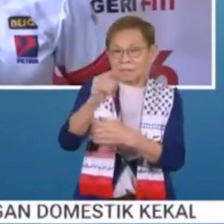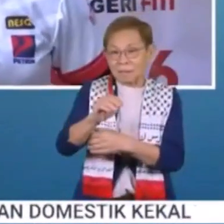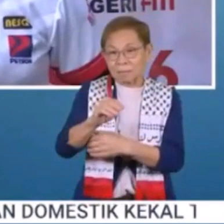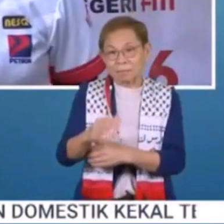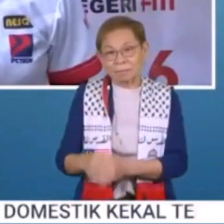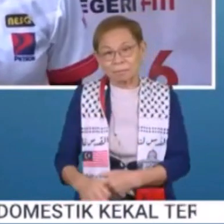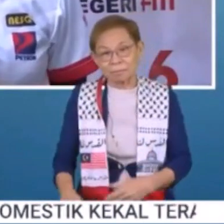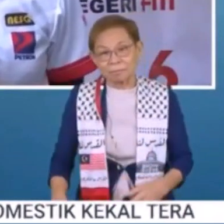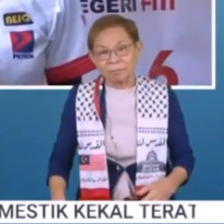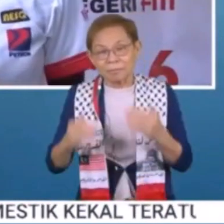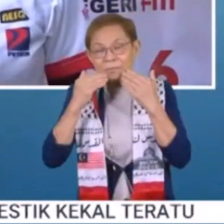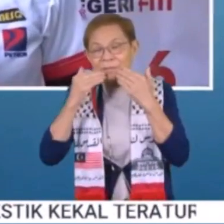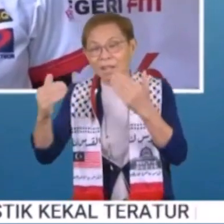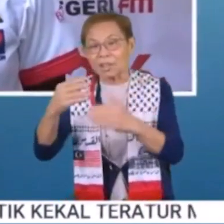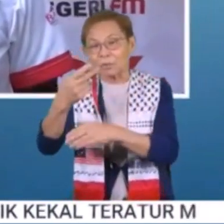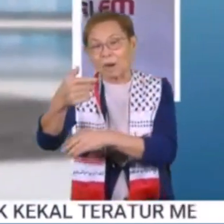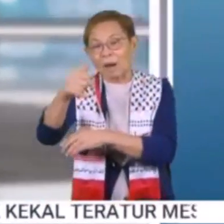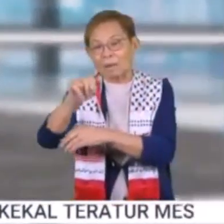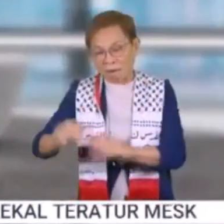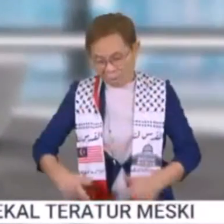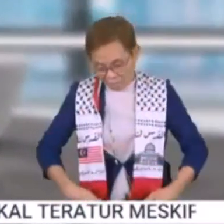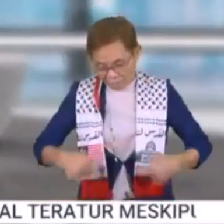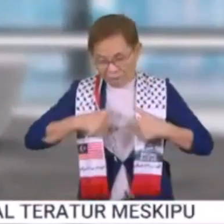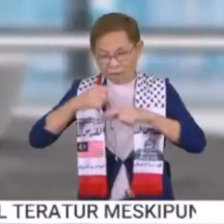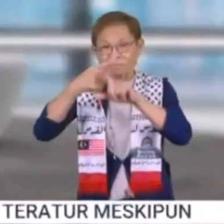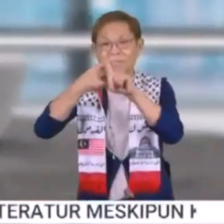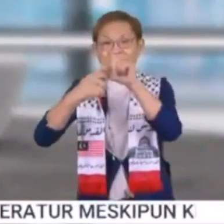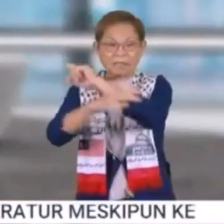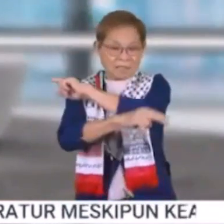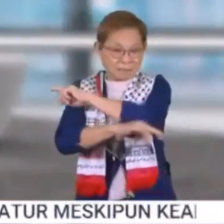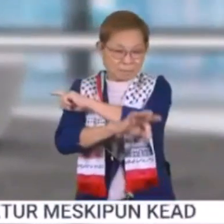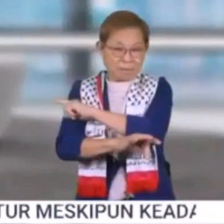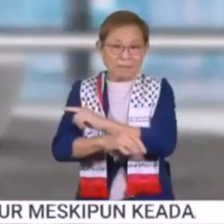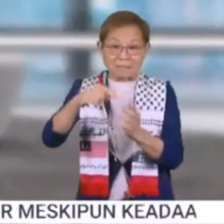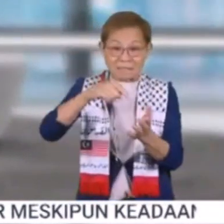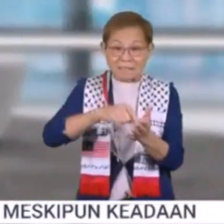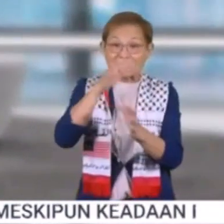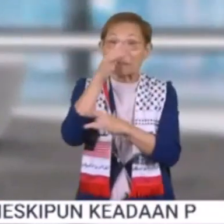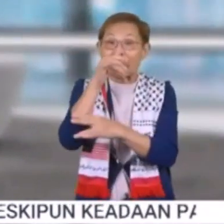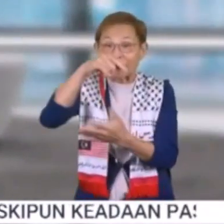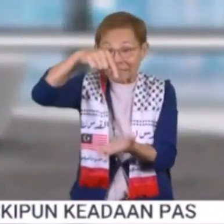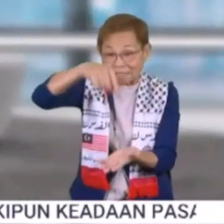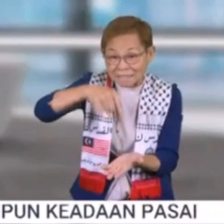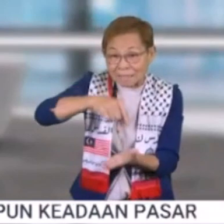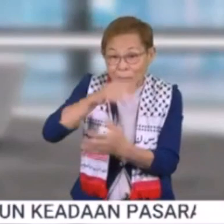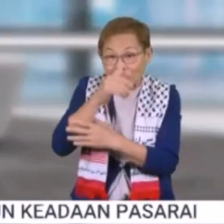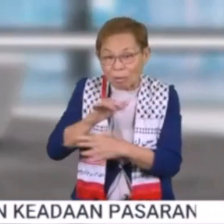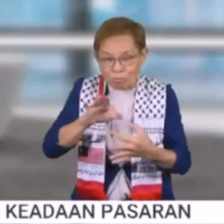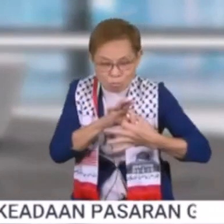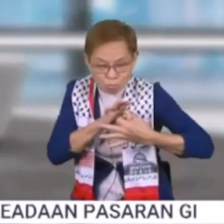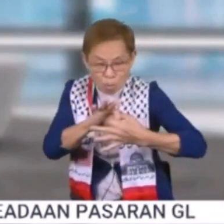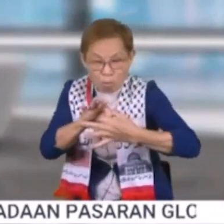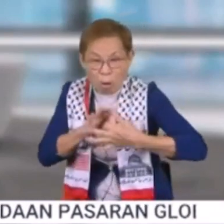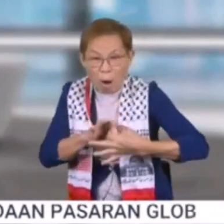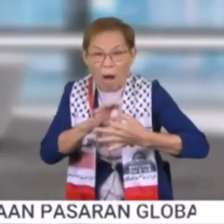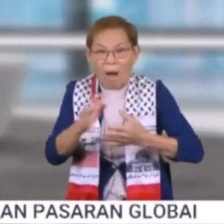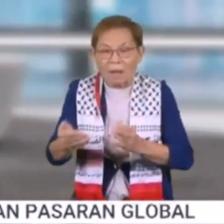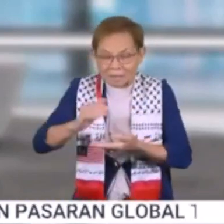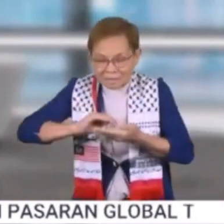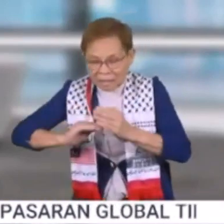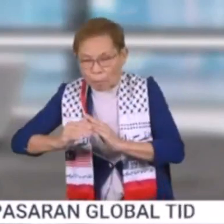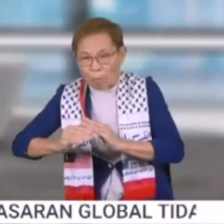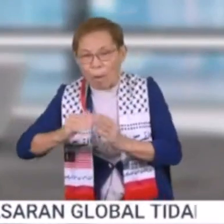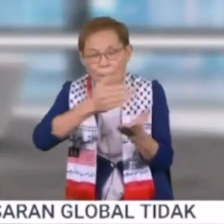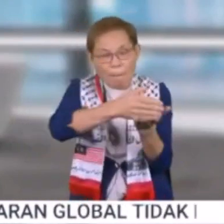dia. Baik, terima kasih Hana langsung dari Negeri Sembilan. Ini pula di Melaka. Gotong royong tapau dan